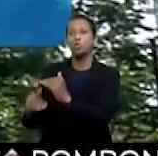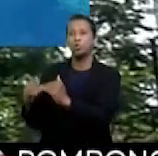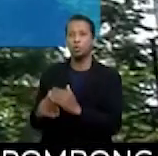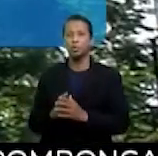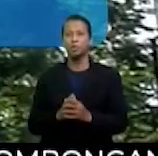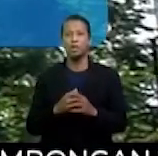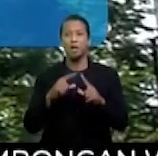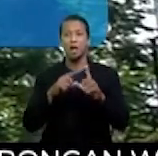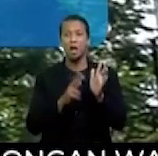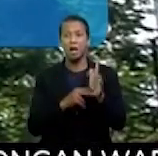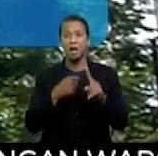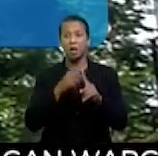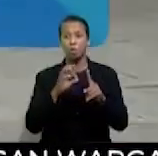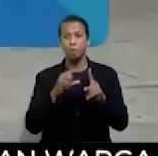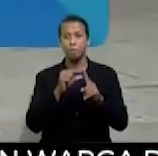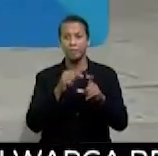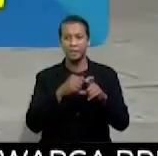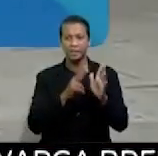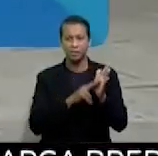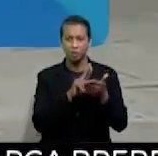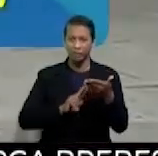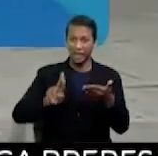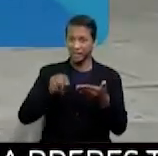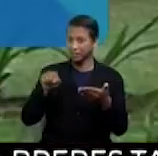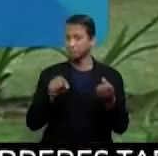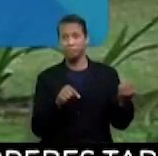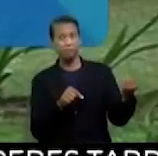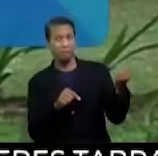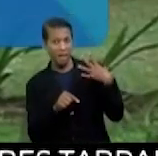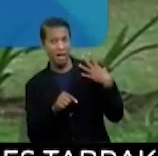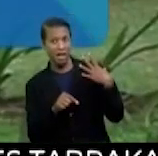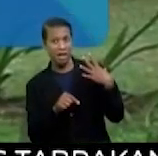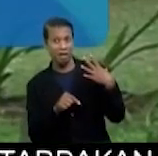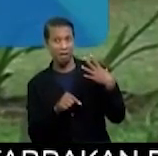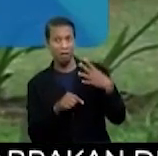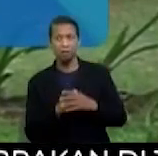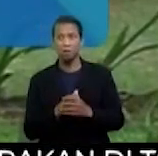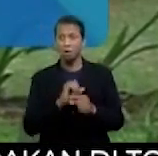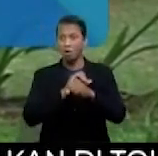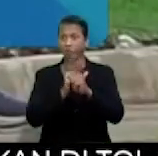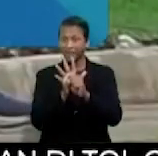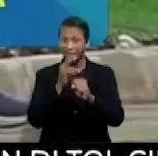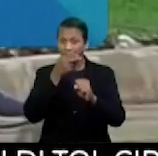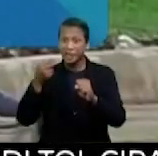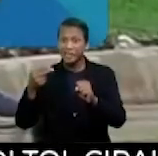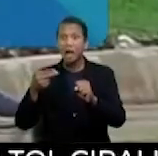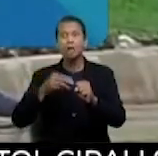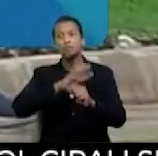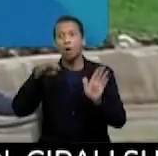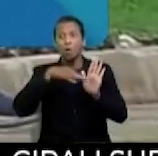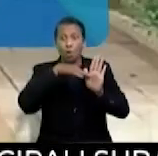di Indonesia sebesar 4,60 kasus per 1 juta penduduk. Angka ini jauh lebih rendah jika dibandingkan dengan negara